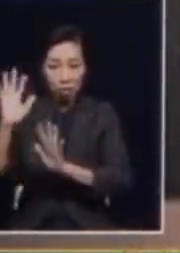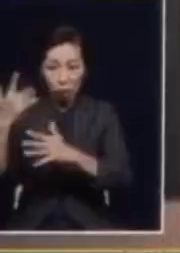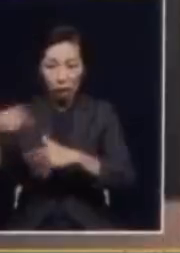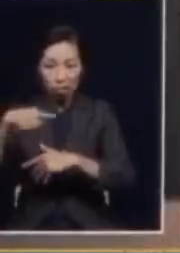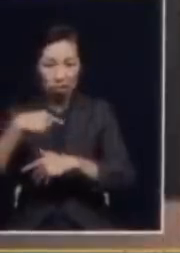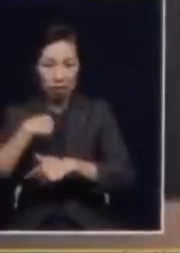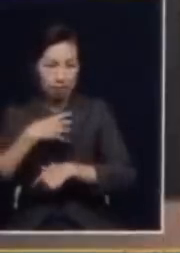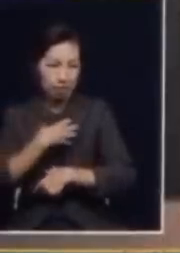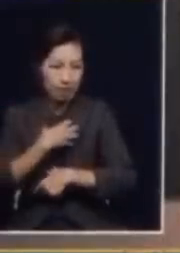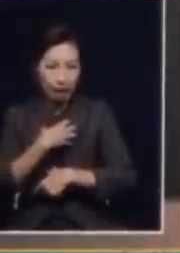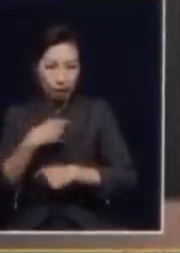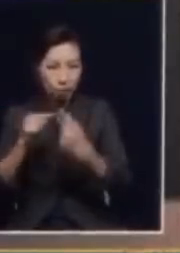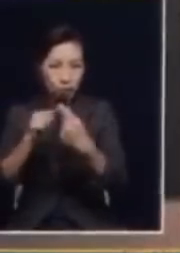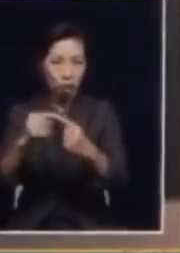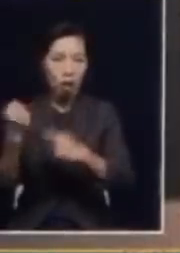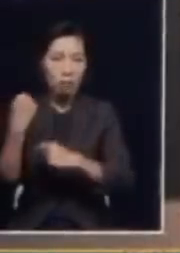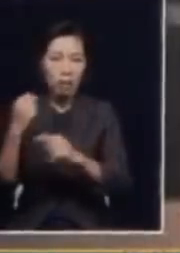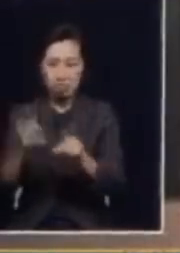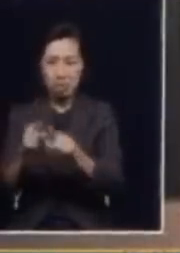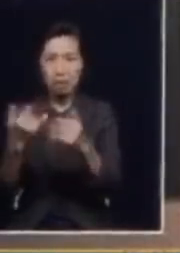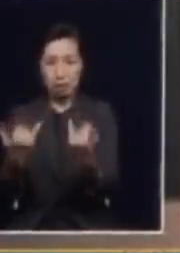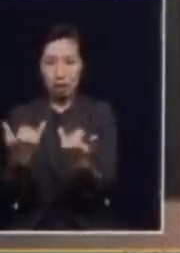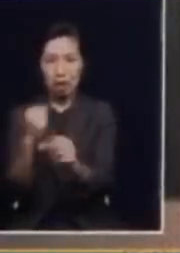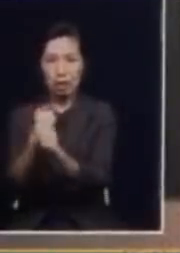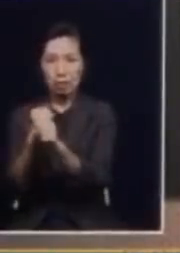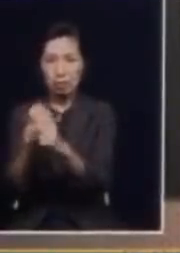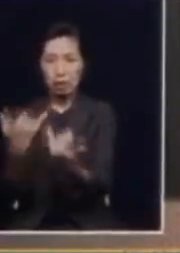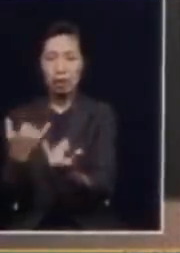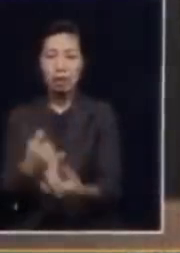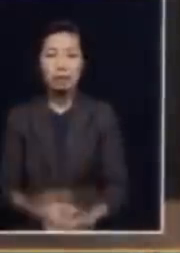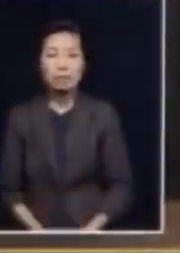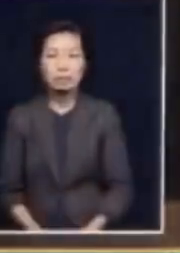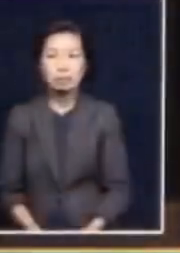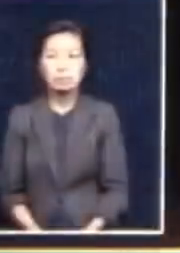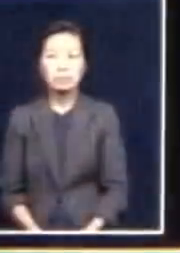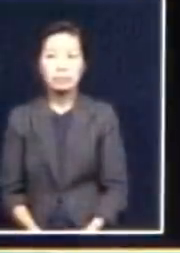ต่อไปอีกเหมือนกับที่กำลังพยายามทำอยู่ในขณะนี